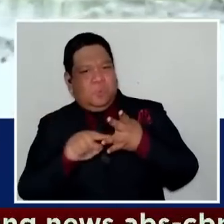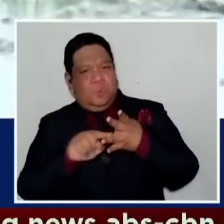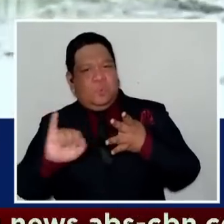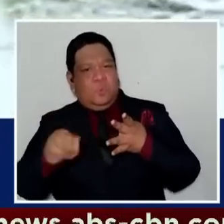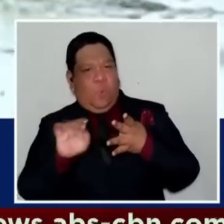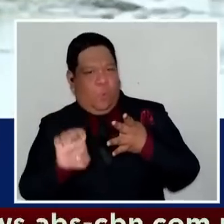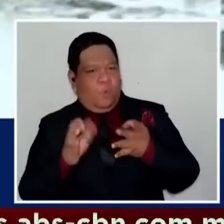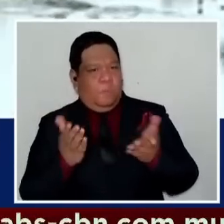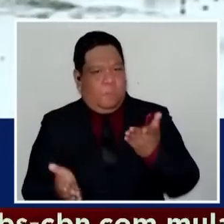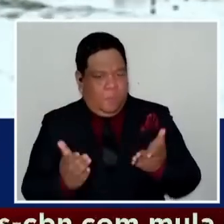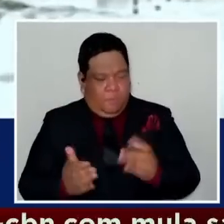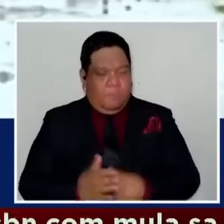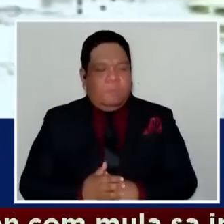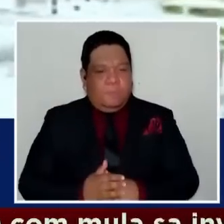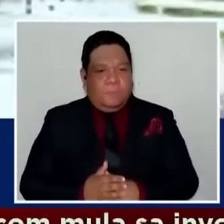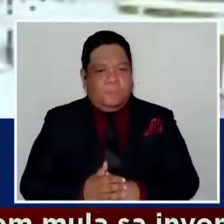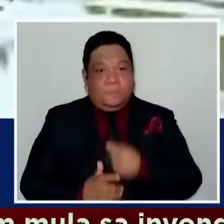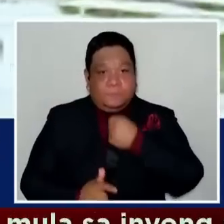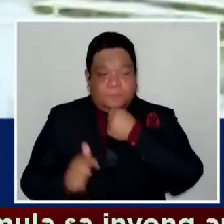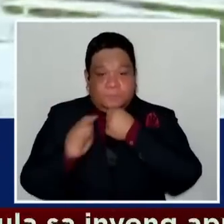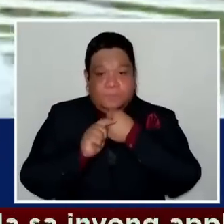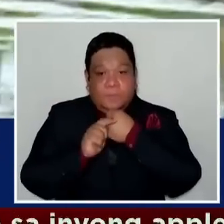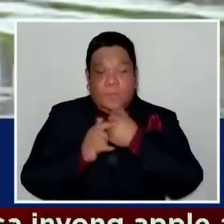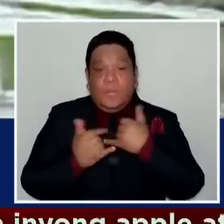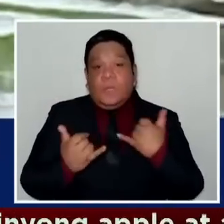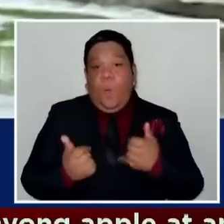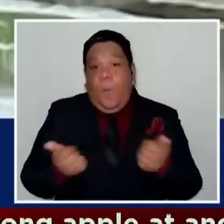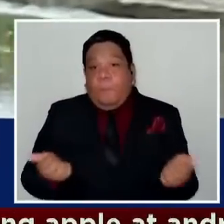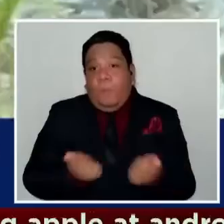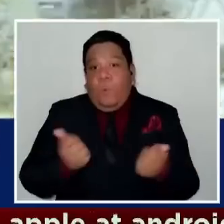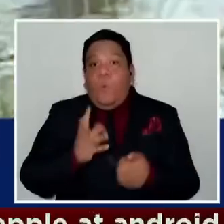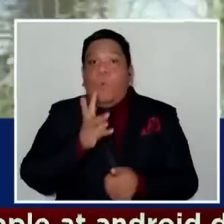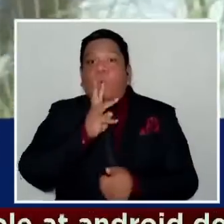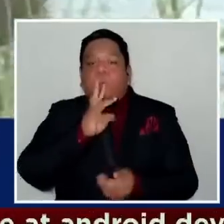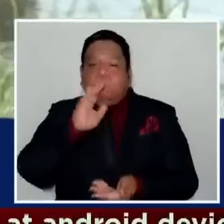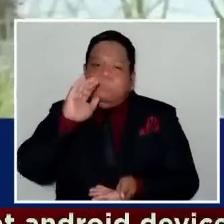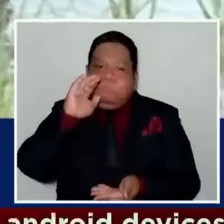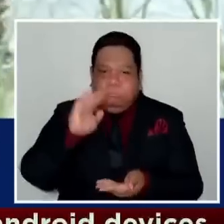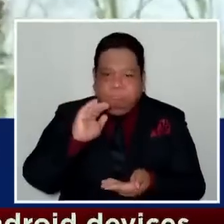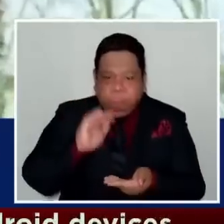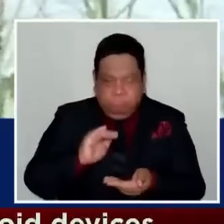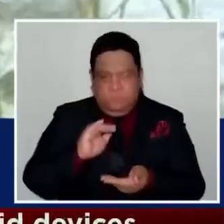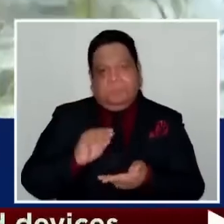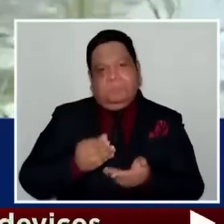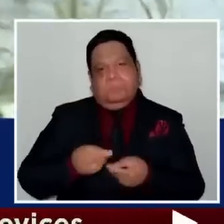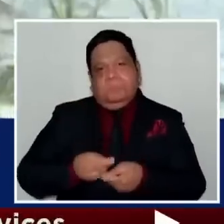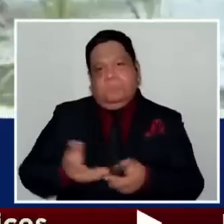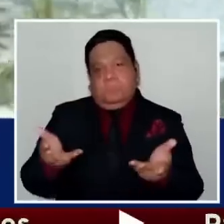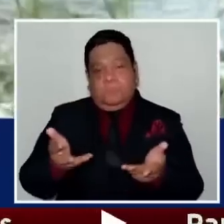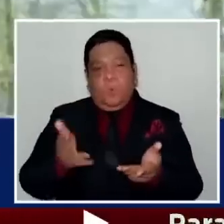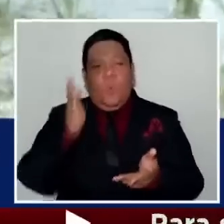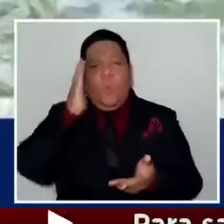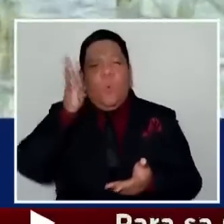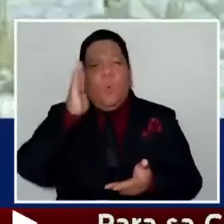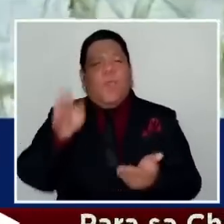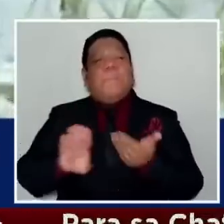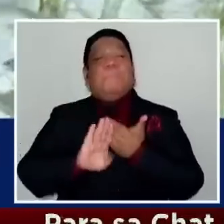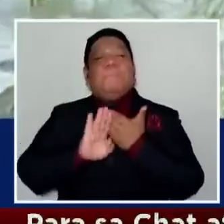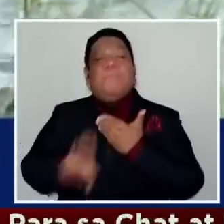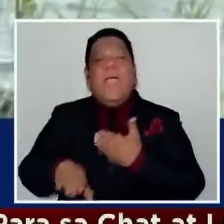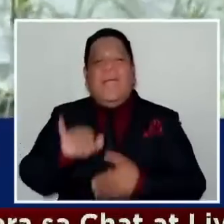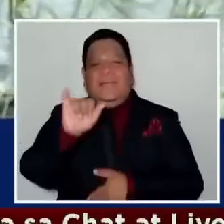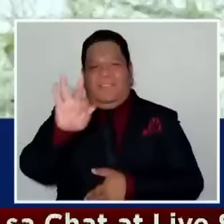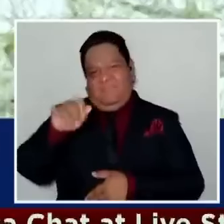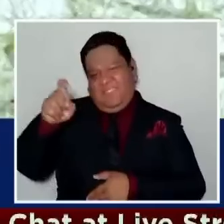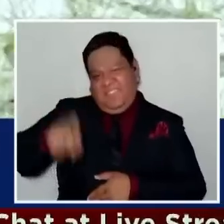rin sa 10 cubic meters per second ang alokasyon simula ngayong Linggo. Ibabalik naman ito kapag nangailangan na ulit ang